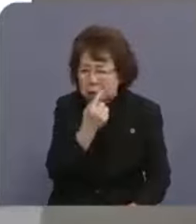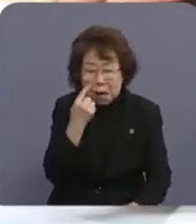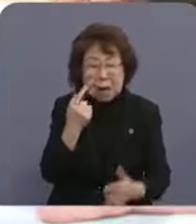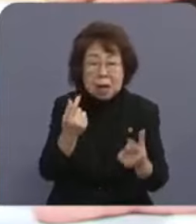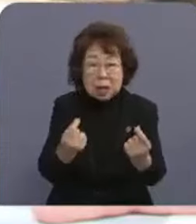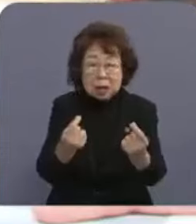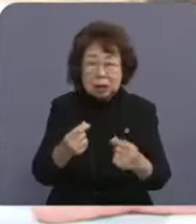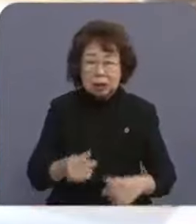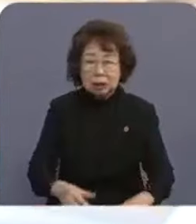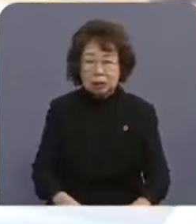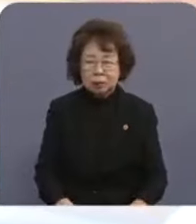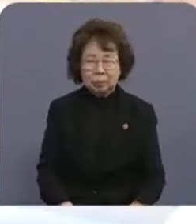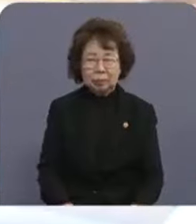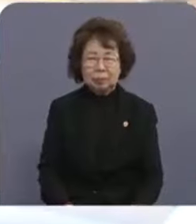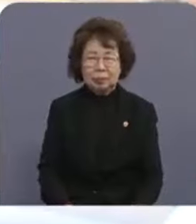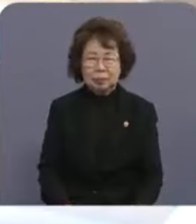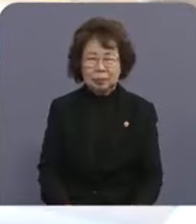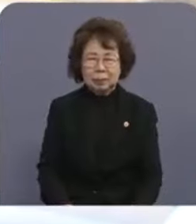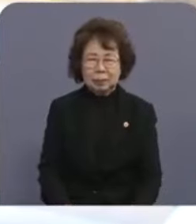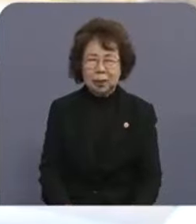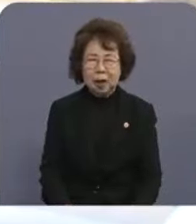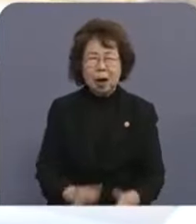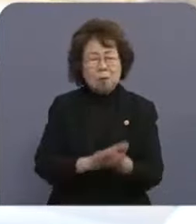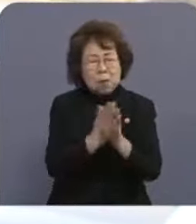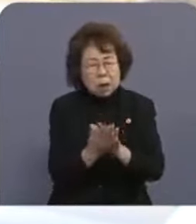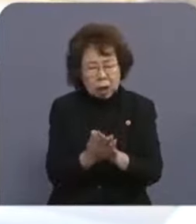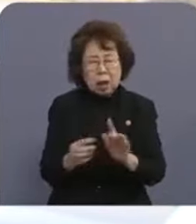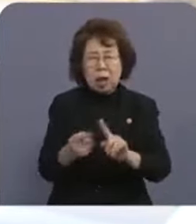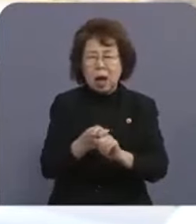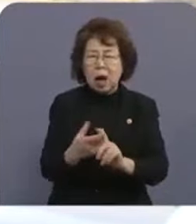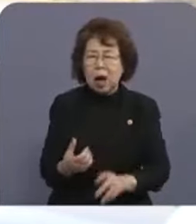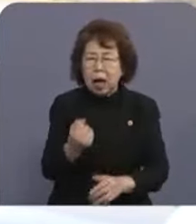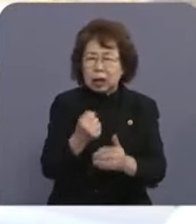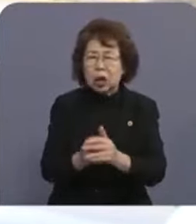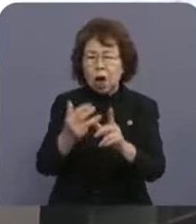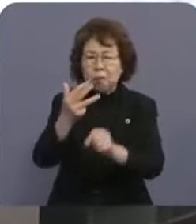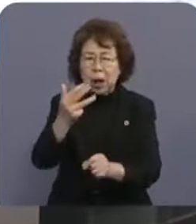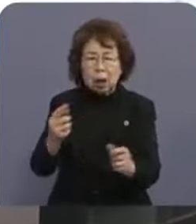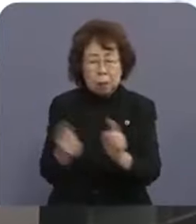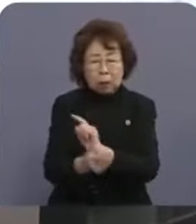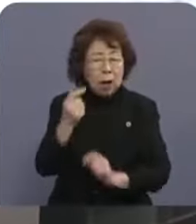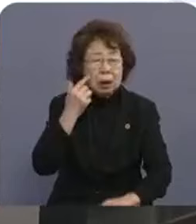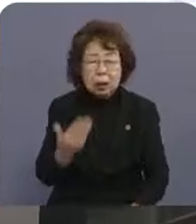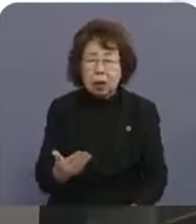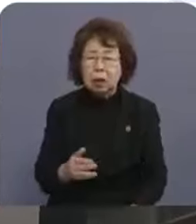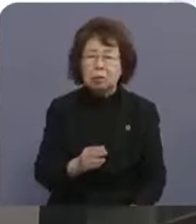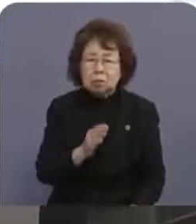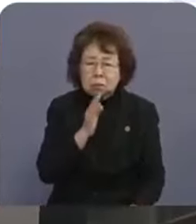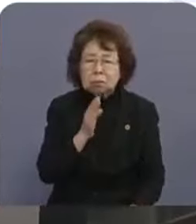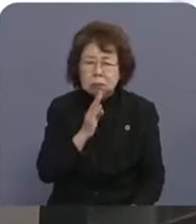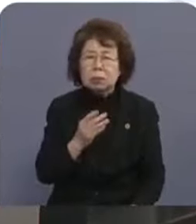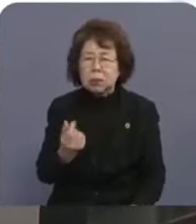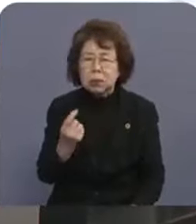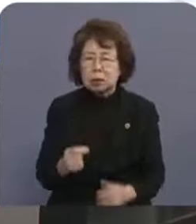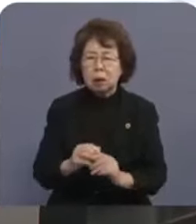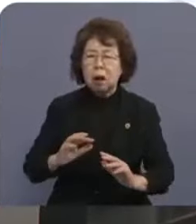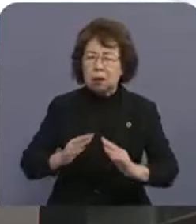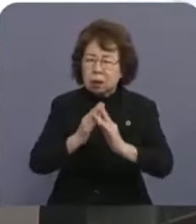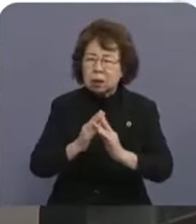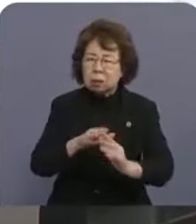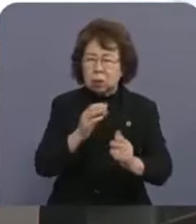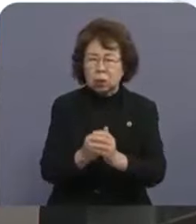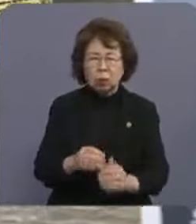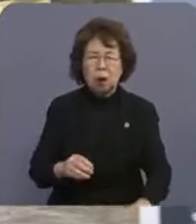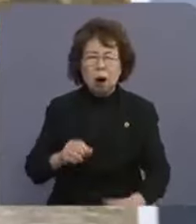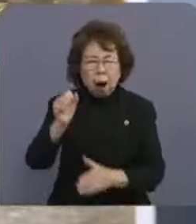확인됐습니다. 변경 컨셉을 한번 8월 달에 바꾸기로 했다는 겁니다. 네, 다시 바꾸기로 한